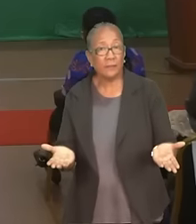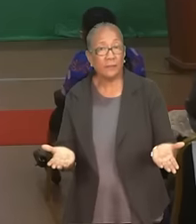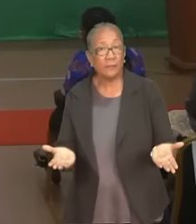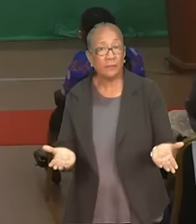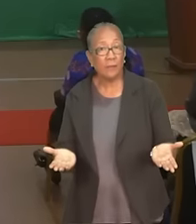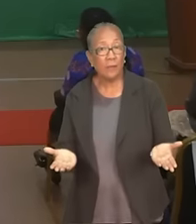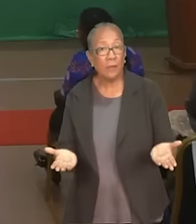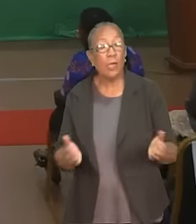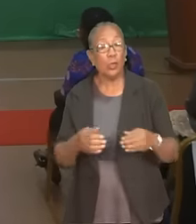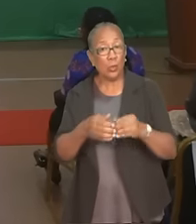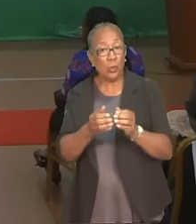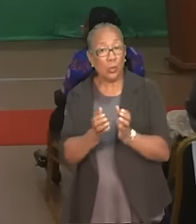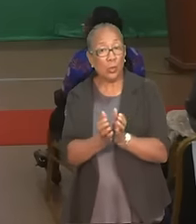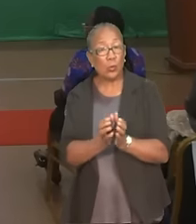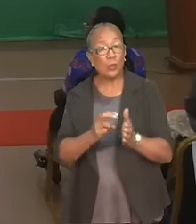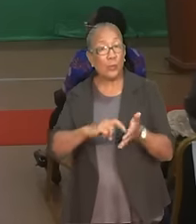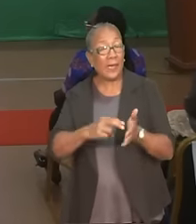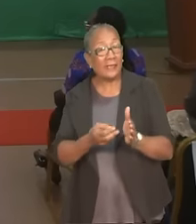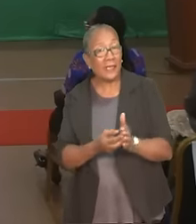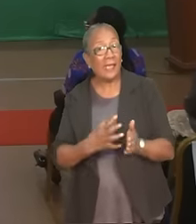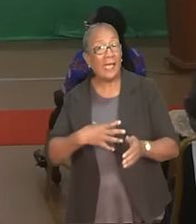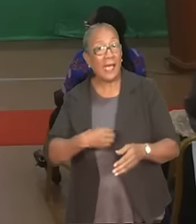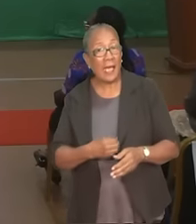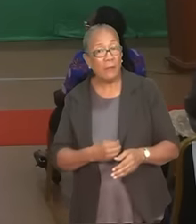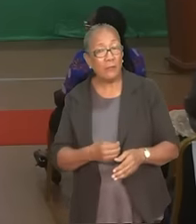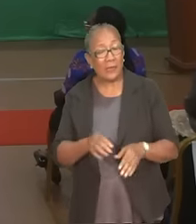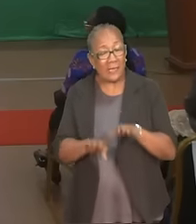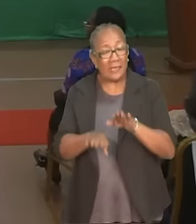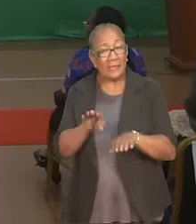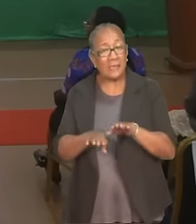Dat zij gezorgd hebben voor een instabiele economie.